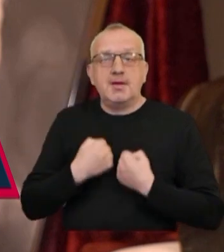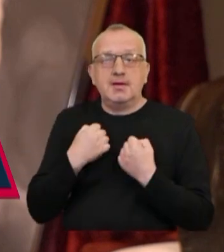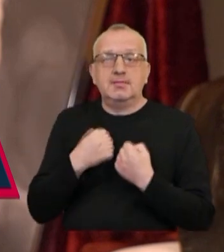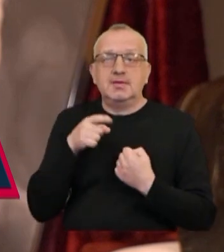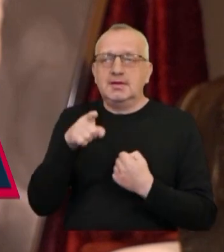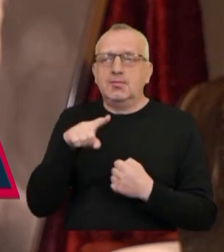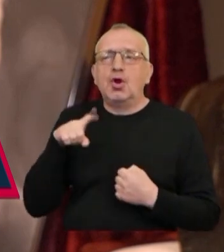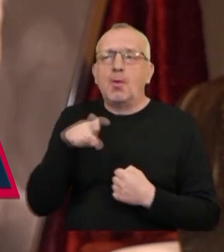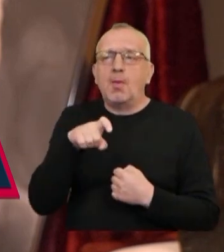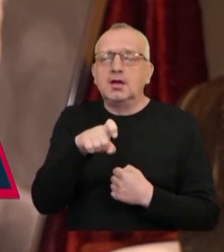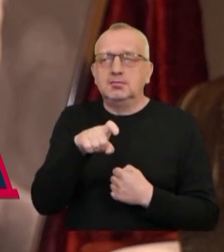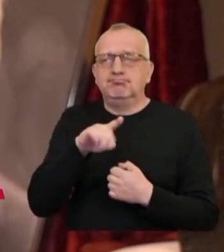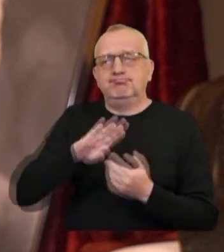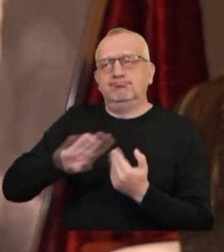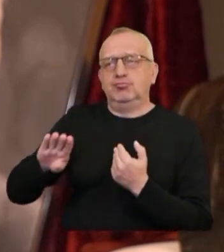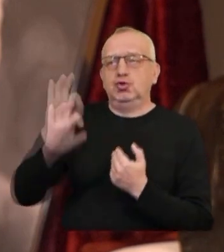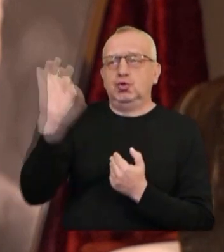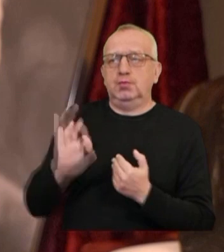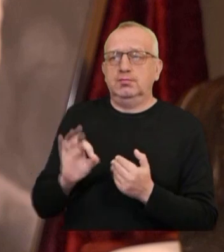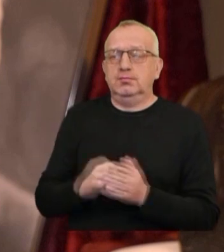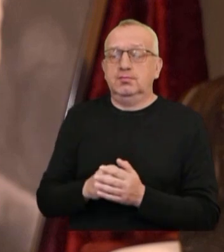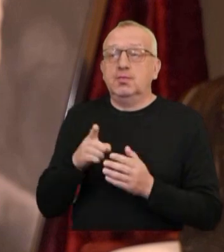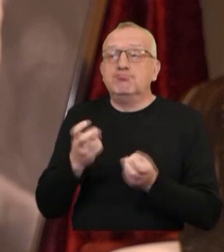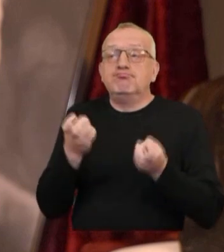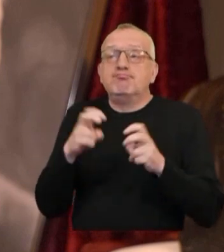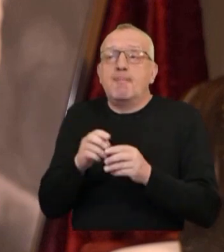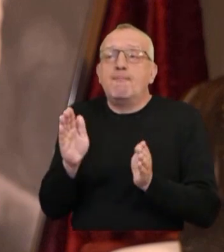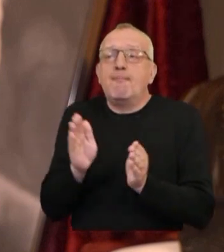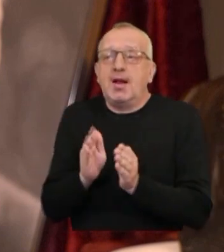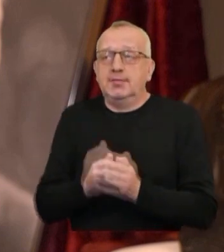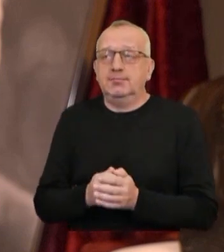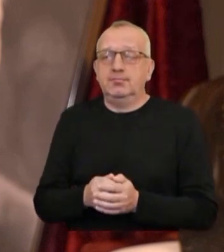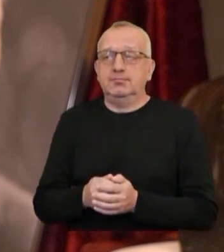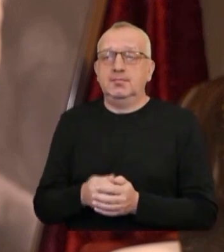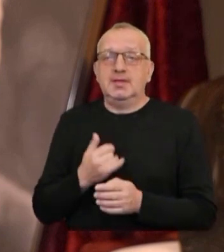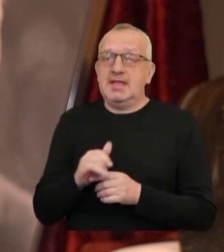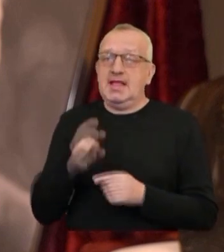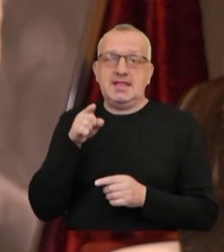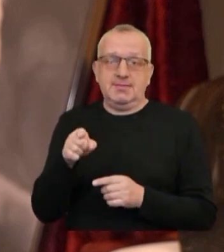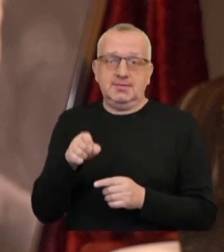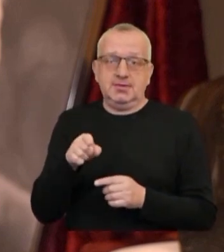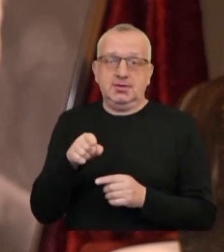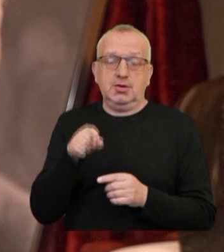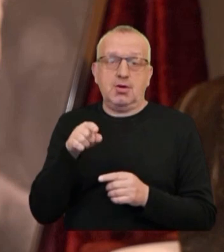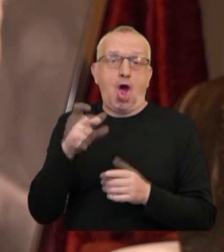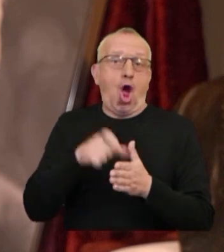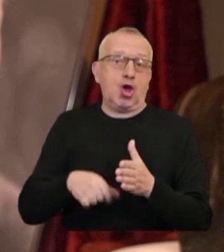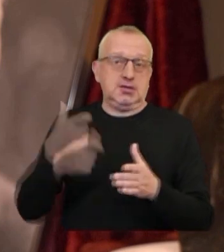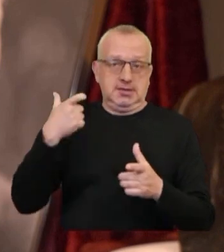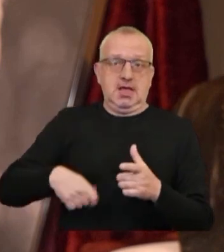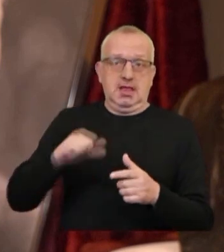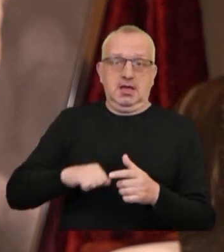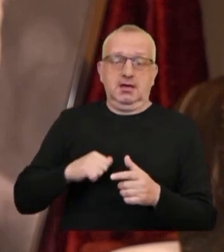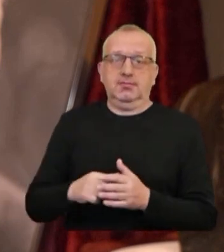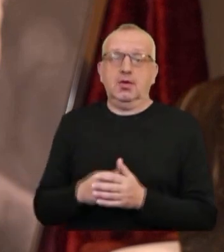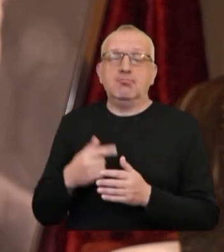robaczkiem wobec sztuki, a więc stworzonkiem maleńkim. To nie ty masz siebie oceniać, doceniać, tylko